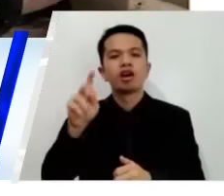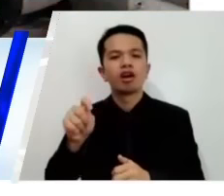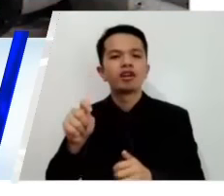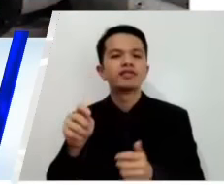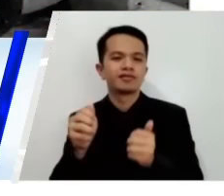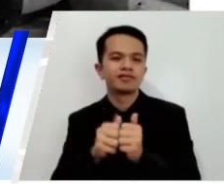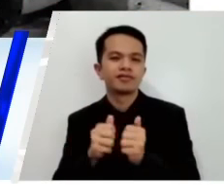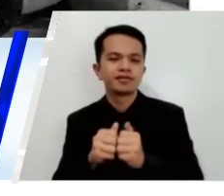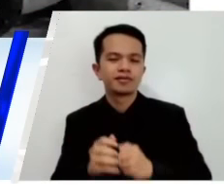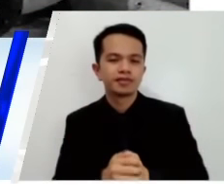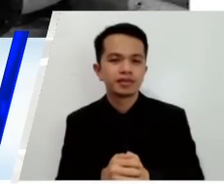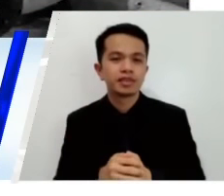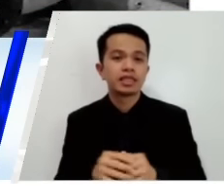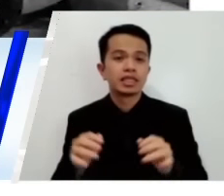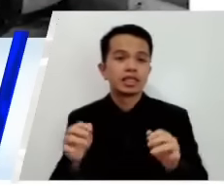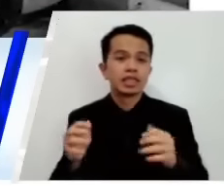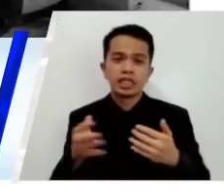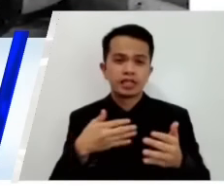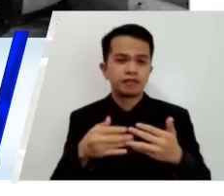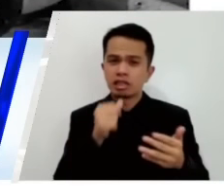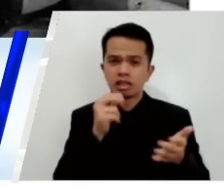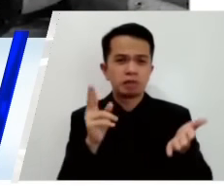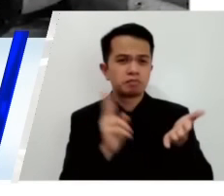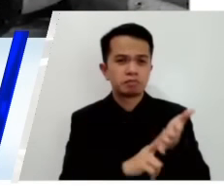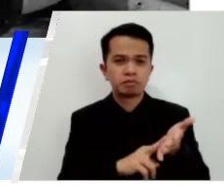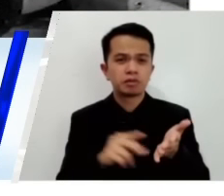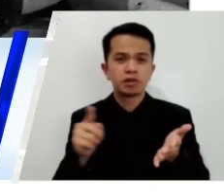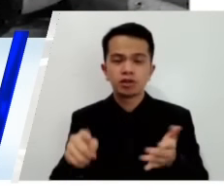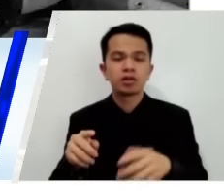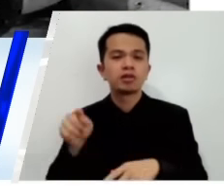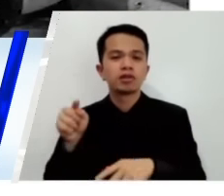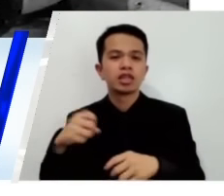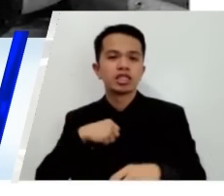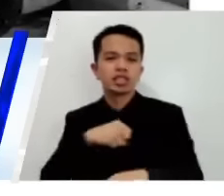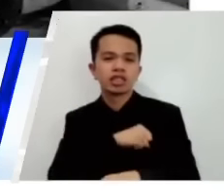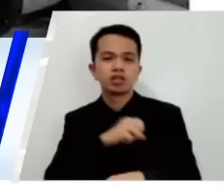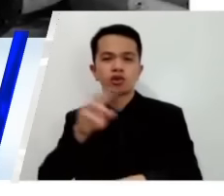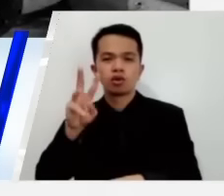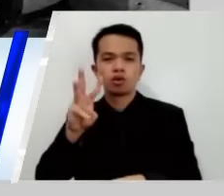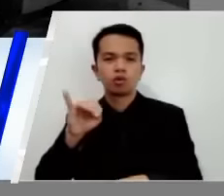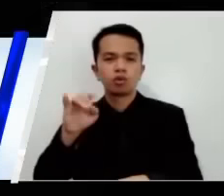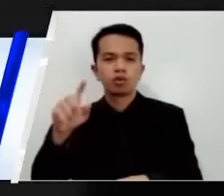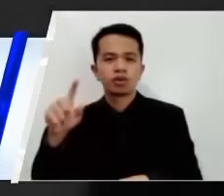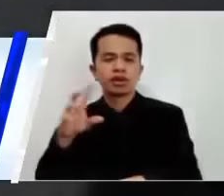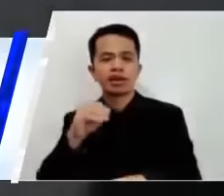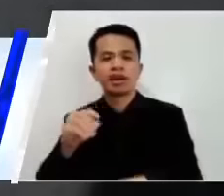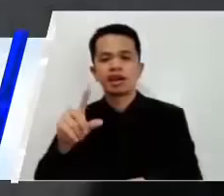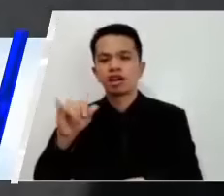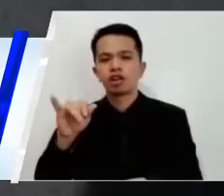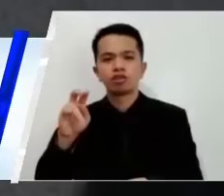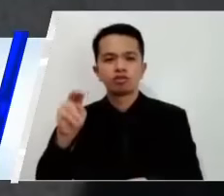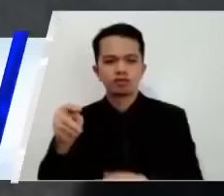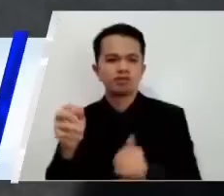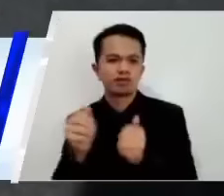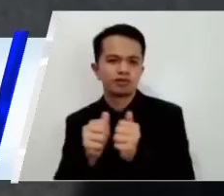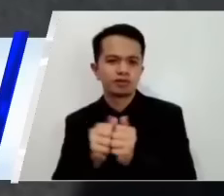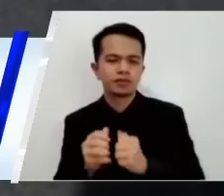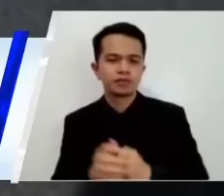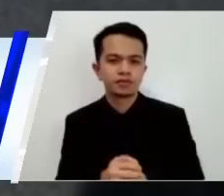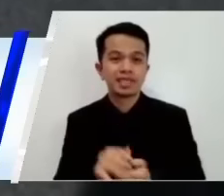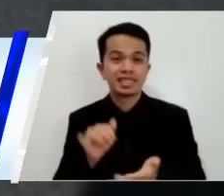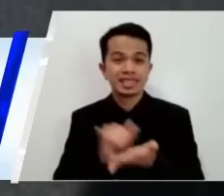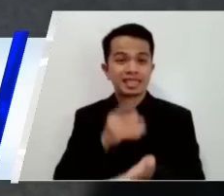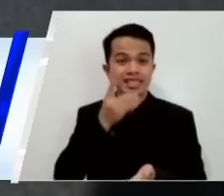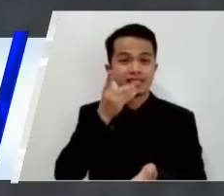din kahit hindi pumirma pabor kay Escudero, sina Senador Win Gatchalian at Senadora Loren Legarda. Ang hapunan nangyari isang